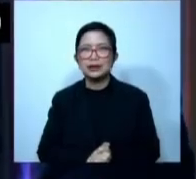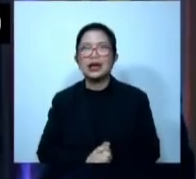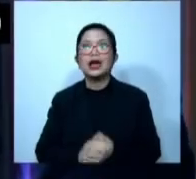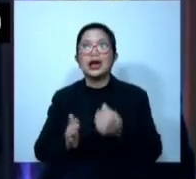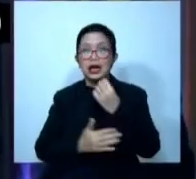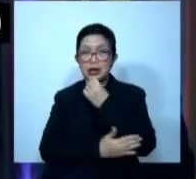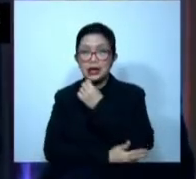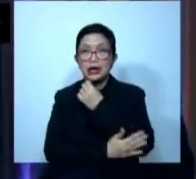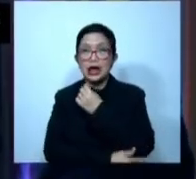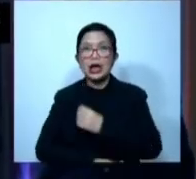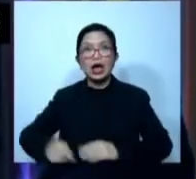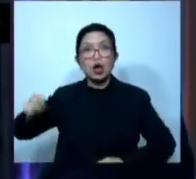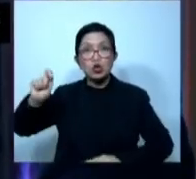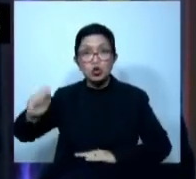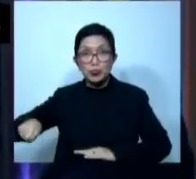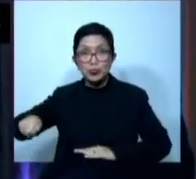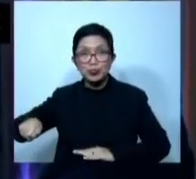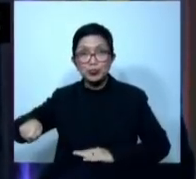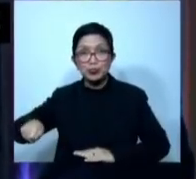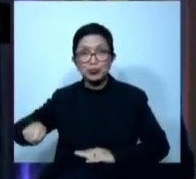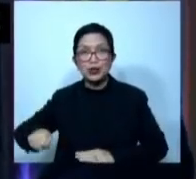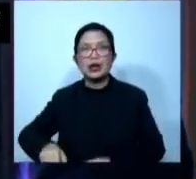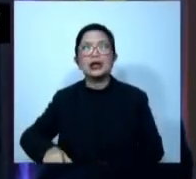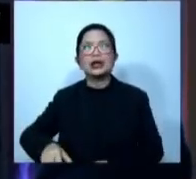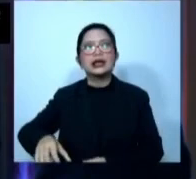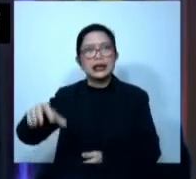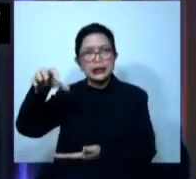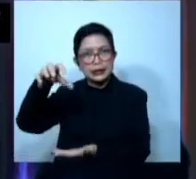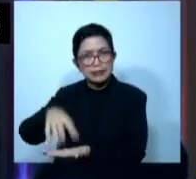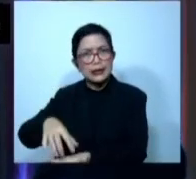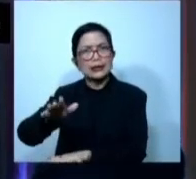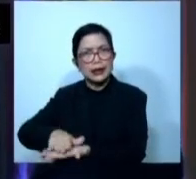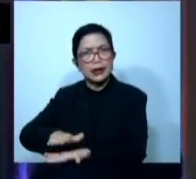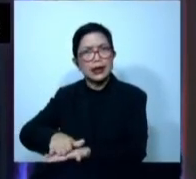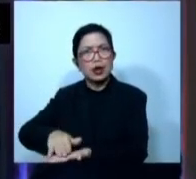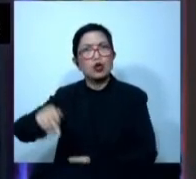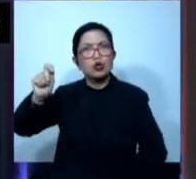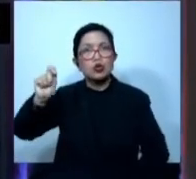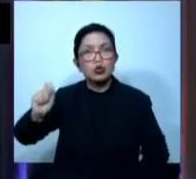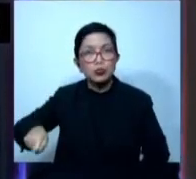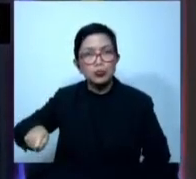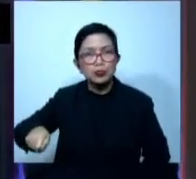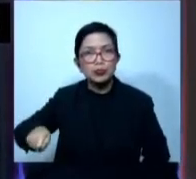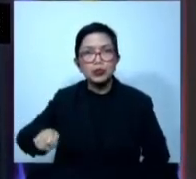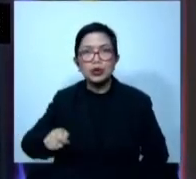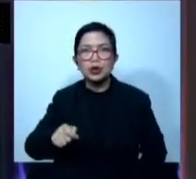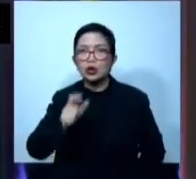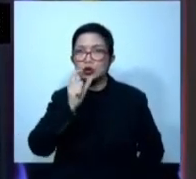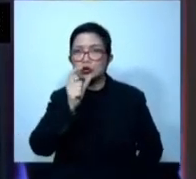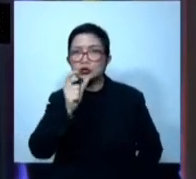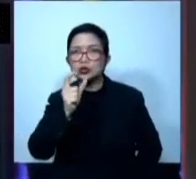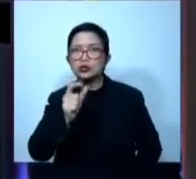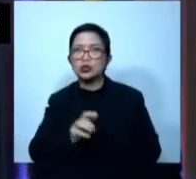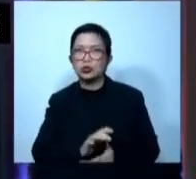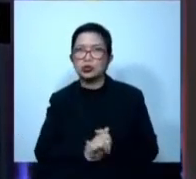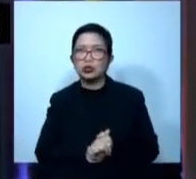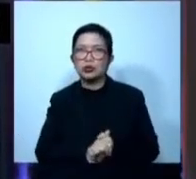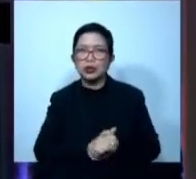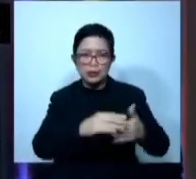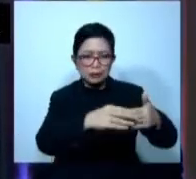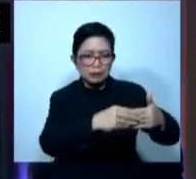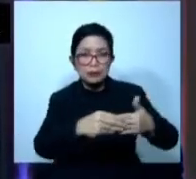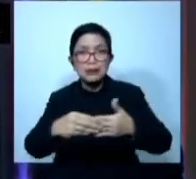Negara hukum menempatkan hukum sebagai rujukan utama